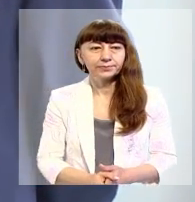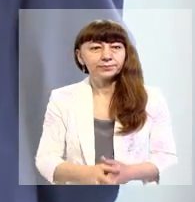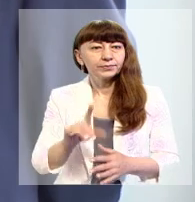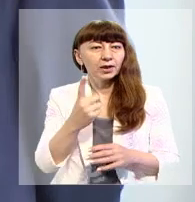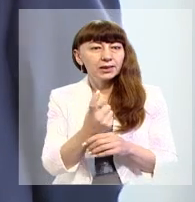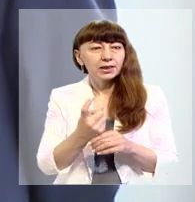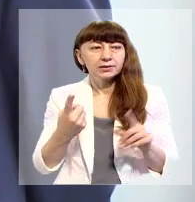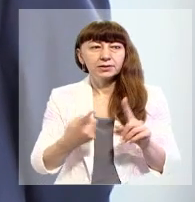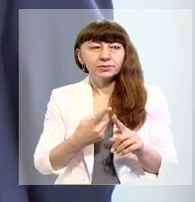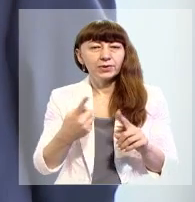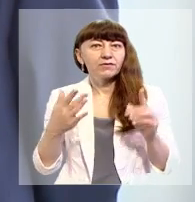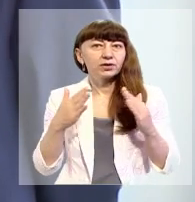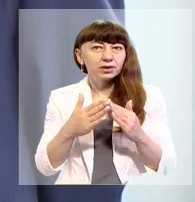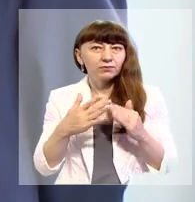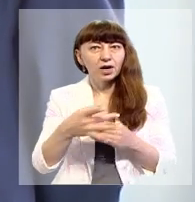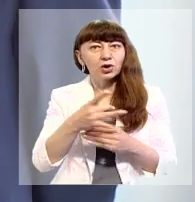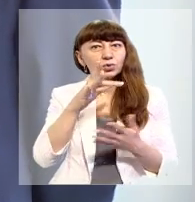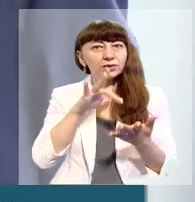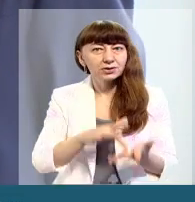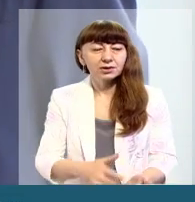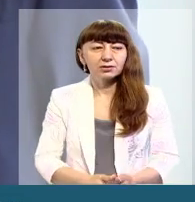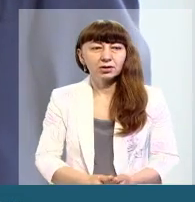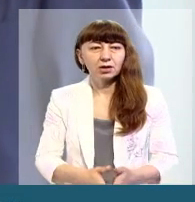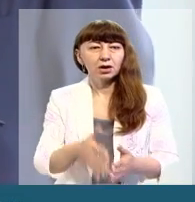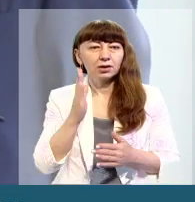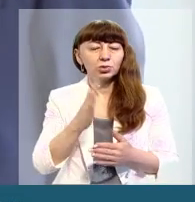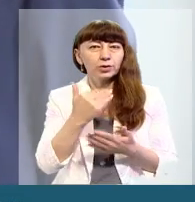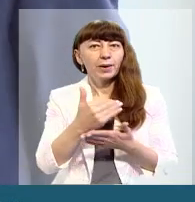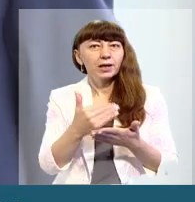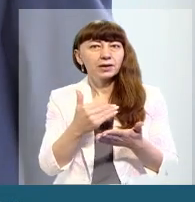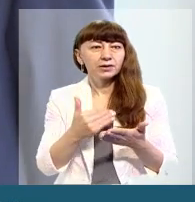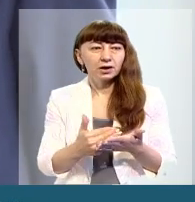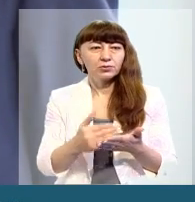это один из первых домов в районных центрах, который пойдет по программе